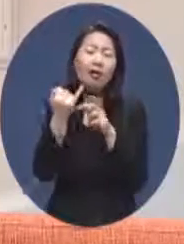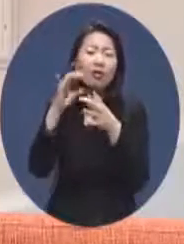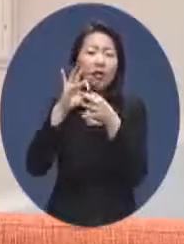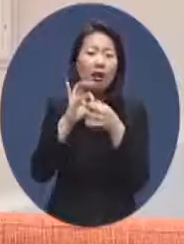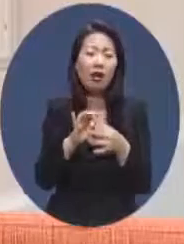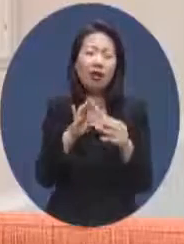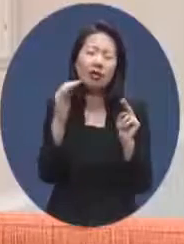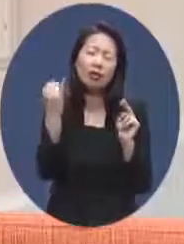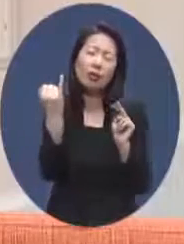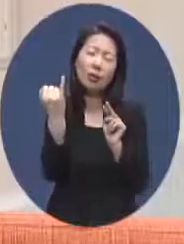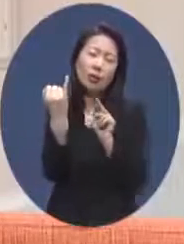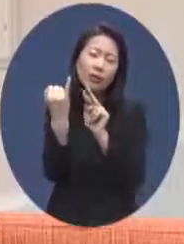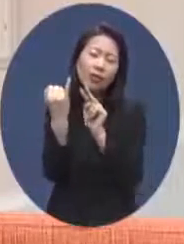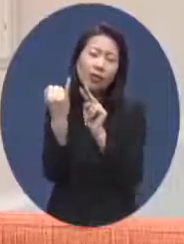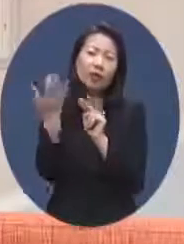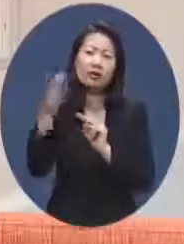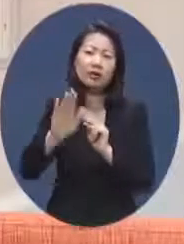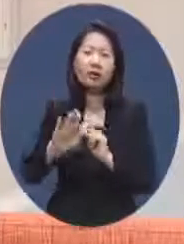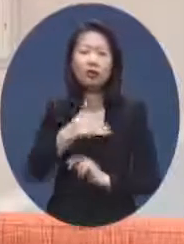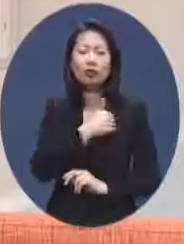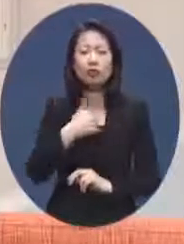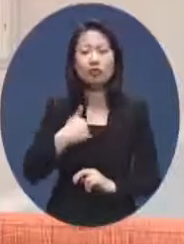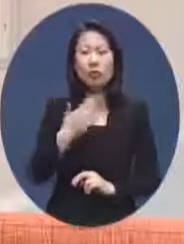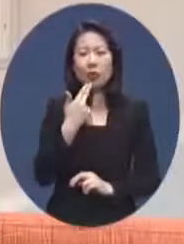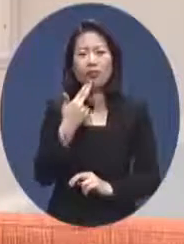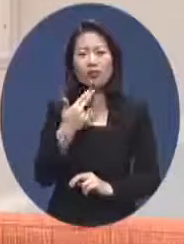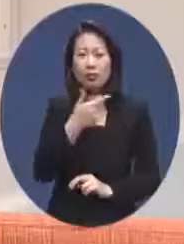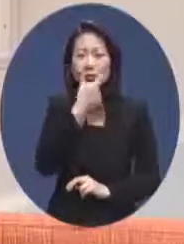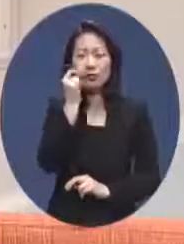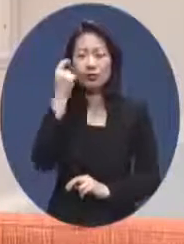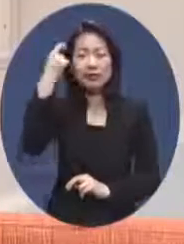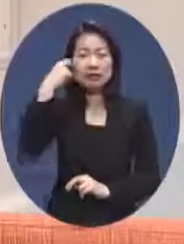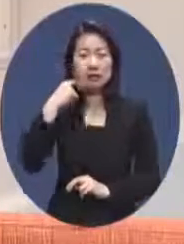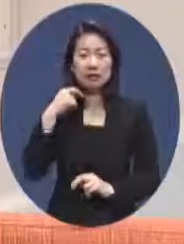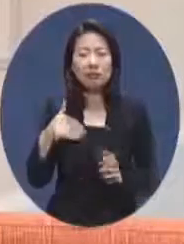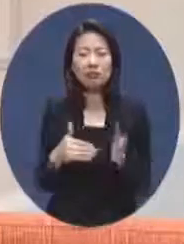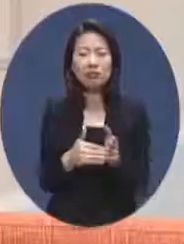바라보고 있어요, 애가. 근데 뭔가 이렇게 충족이 좀안 되는 건 분명한 것 같습니다. 그리고 어떤 집